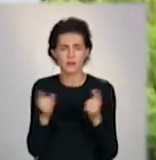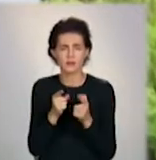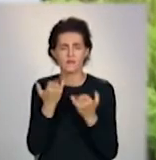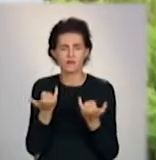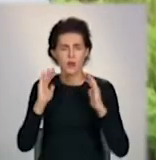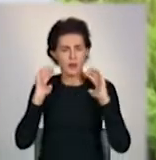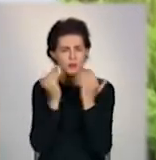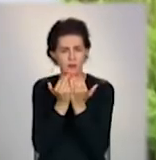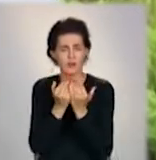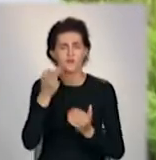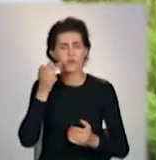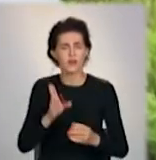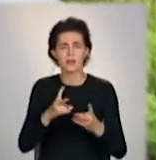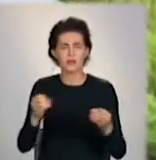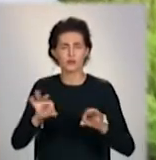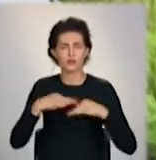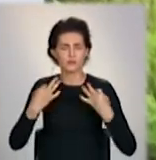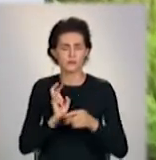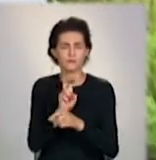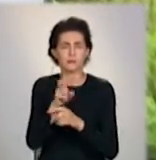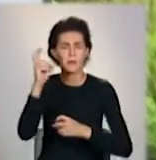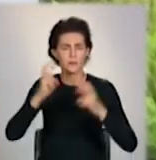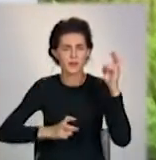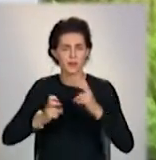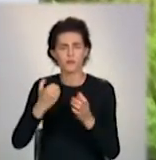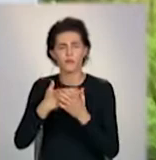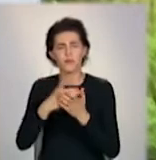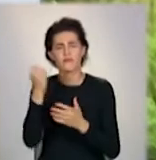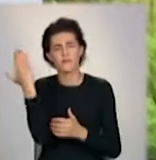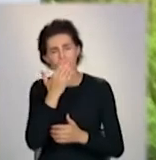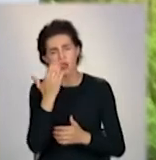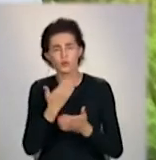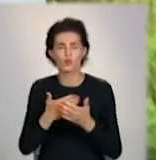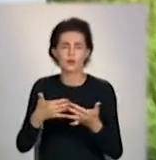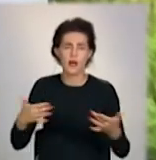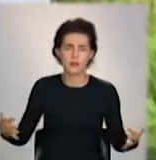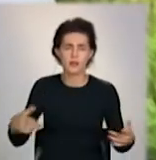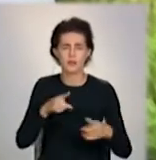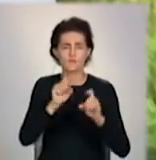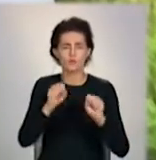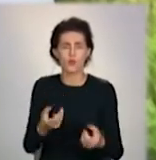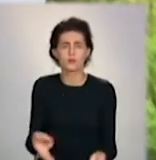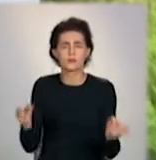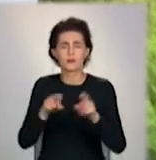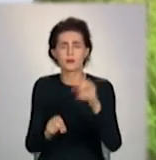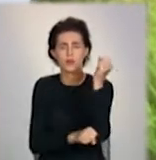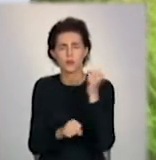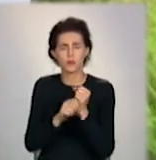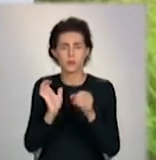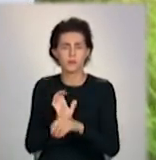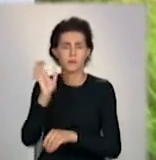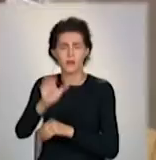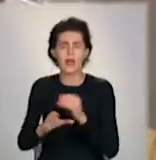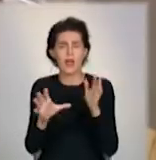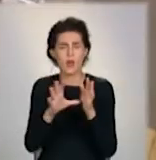нас не завжди пускають за підприємства. І такий відеоматеріал або портфоліо ви можете залишити у роботодавця і відправити його на